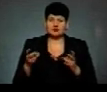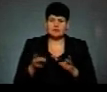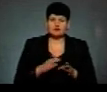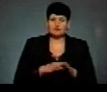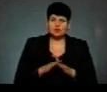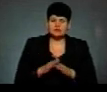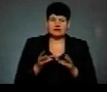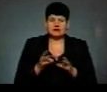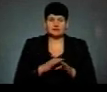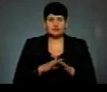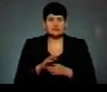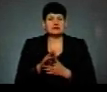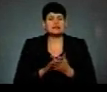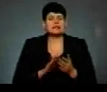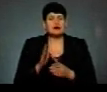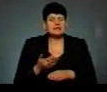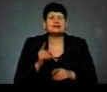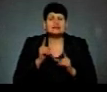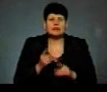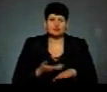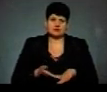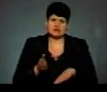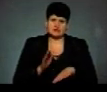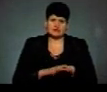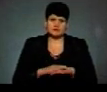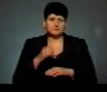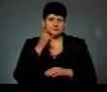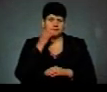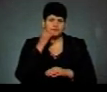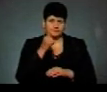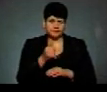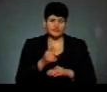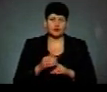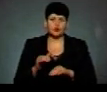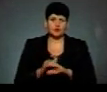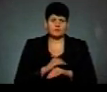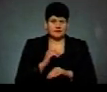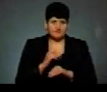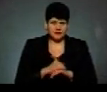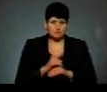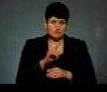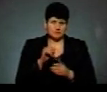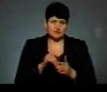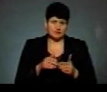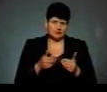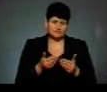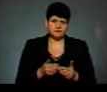дотримуватися, дещо треба дотримуватися далі, навіть якщо це складно. Мені підказує, до нас телефонує глядач. Доброго вечора, можете поставити